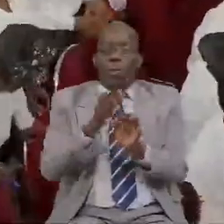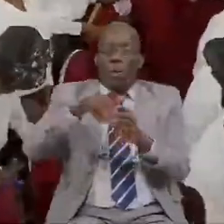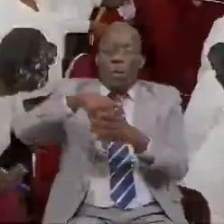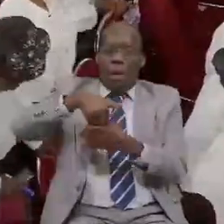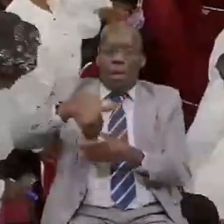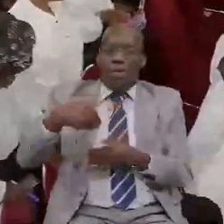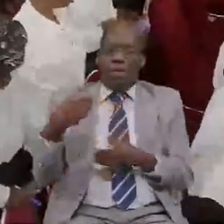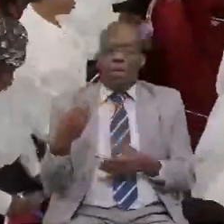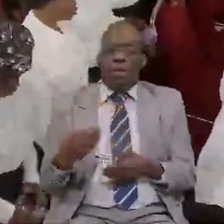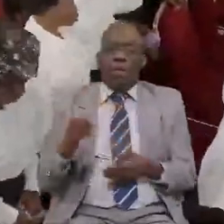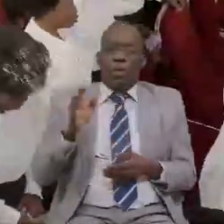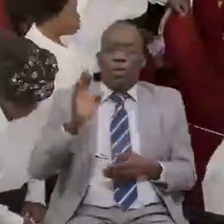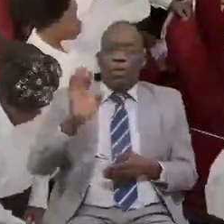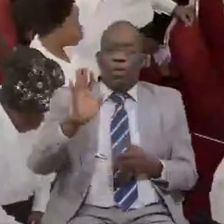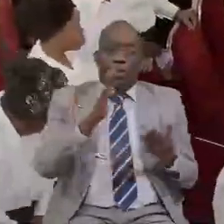de sa vie.